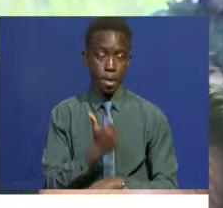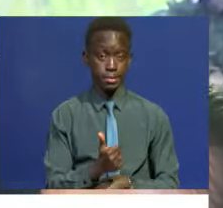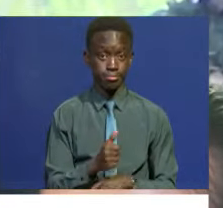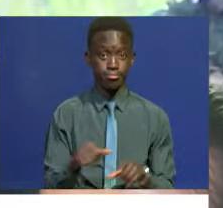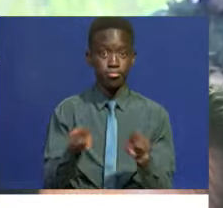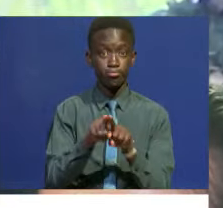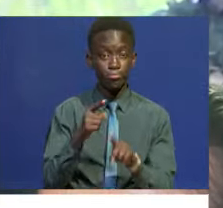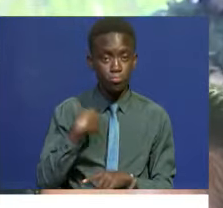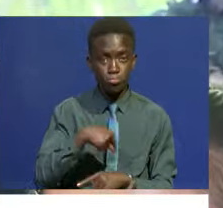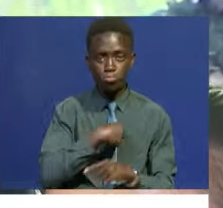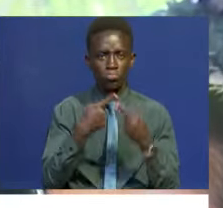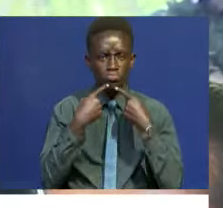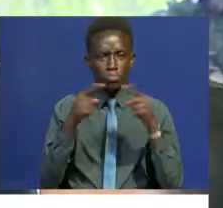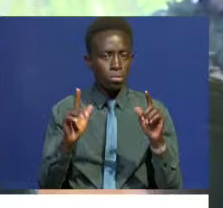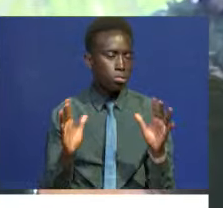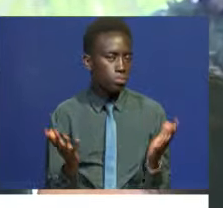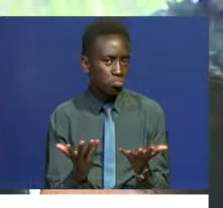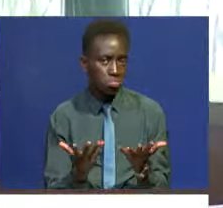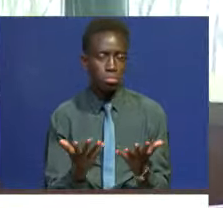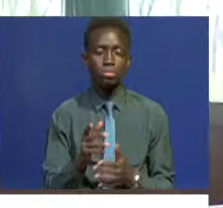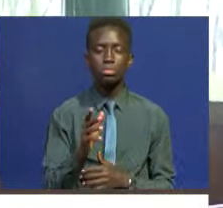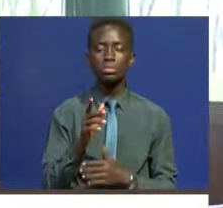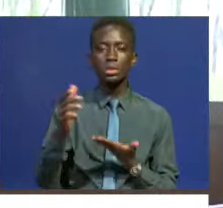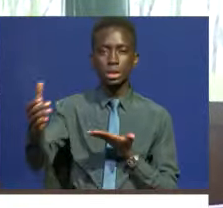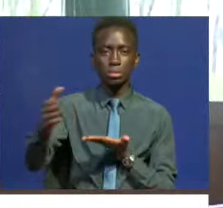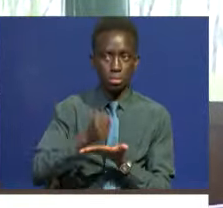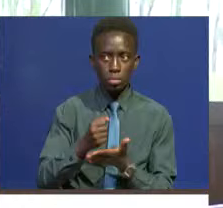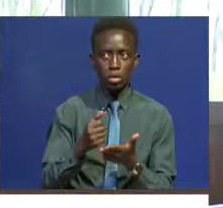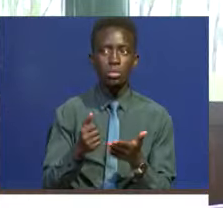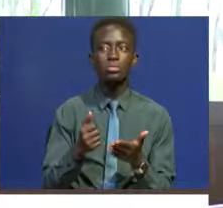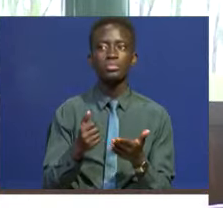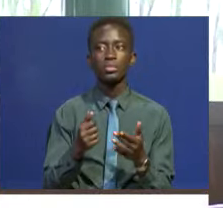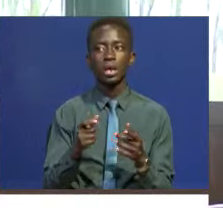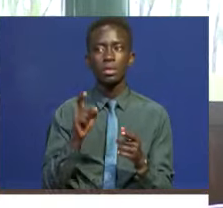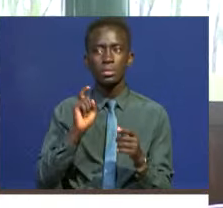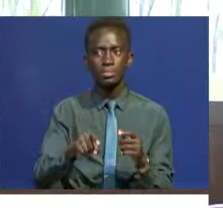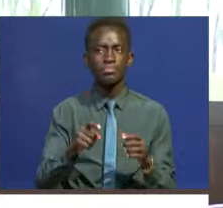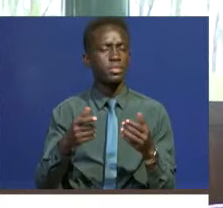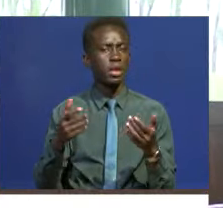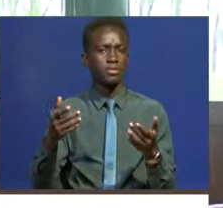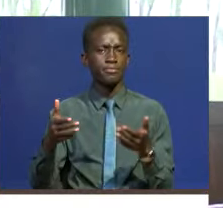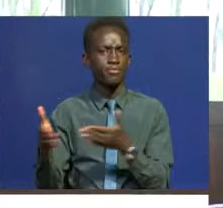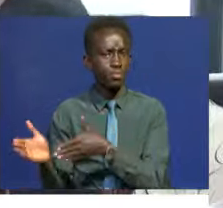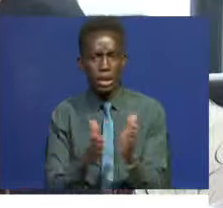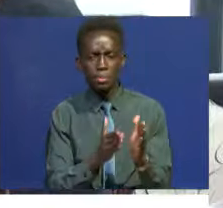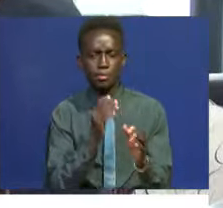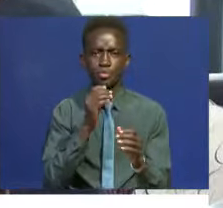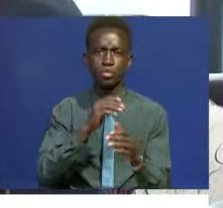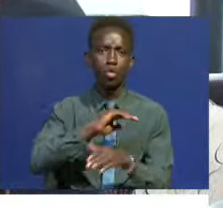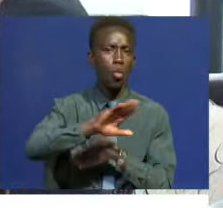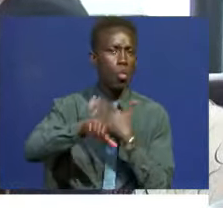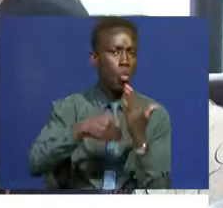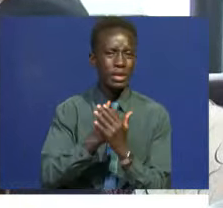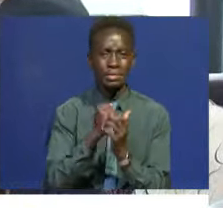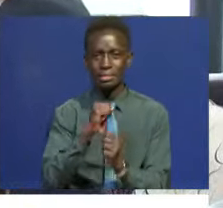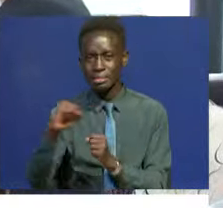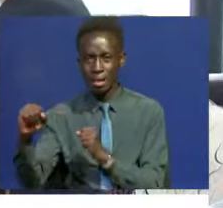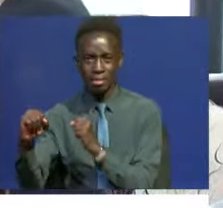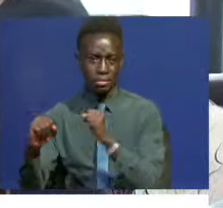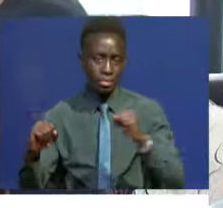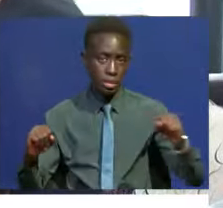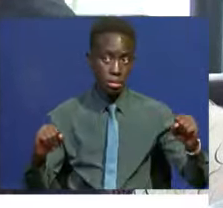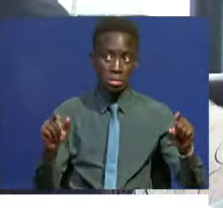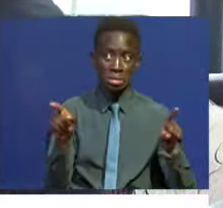za ajira na uanzishaji wa biashara kupitia njia nyingi kwa njia ya pande zote. Pia na kutekeleza sera ya